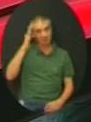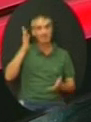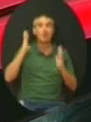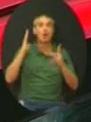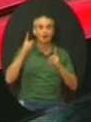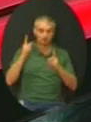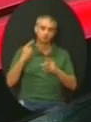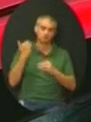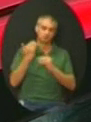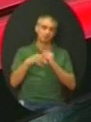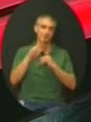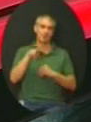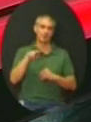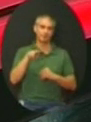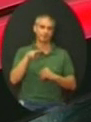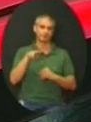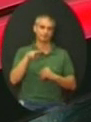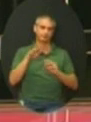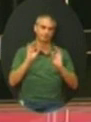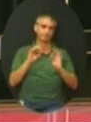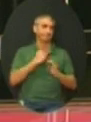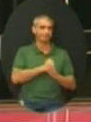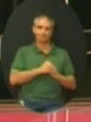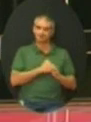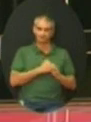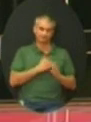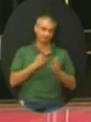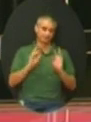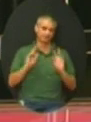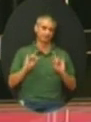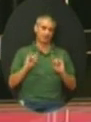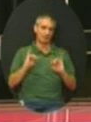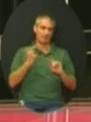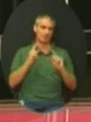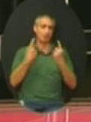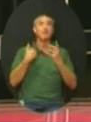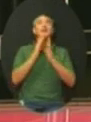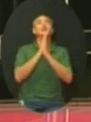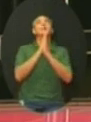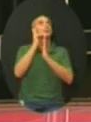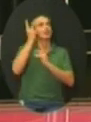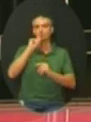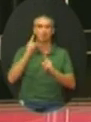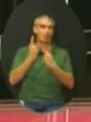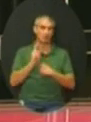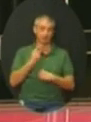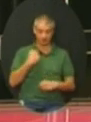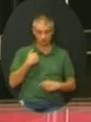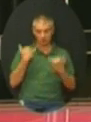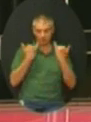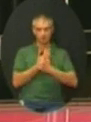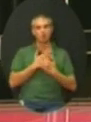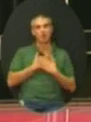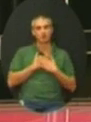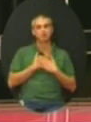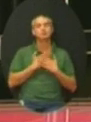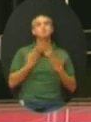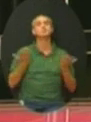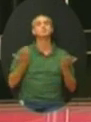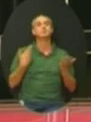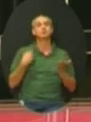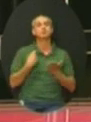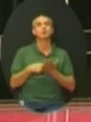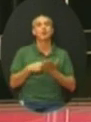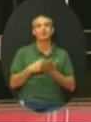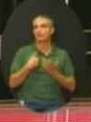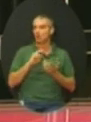זעם אז בסוף 2000, לצערי הרב התממשה. אני התפללתי לאלוהים שהיא לא תתממש, שאני טועה. אז מקסימום שילמתי